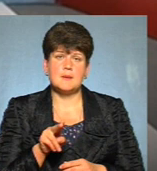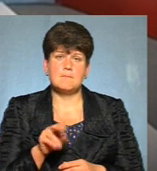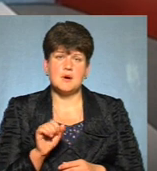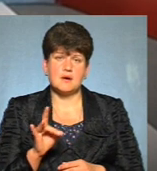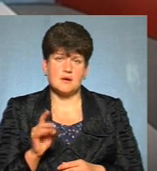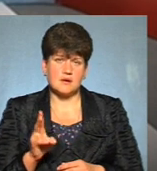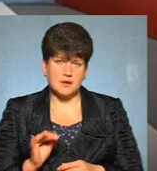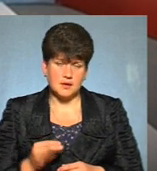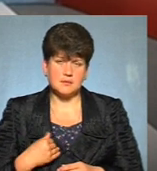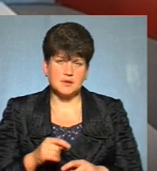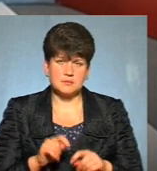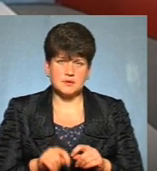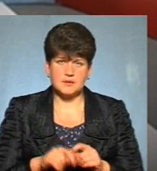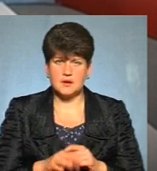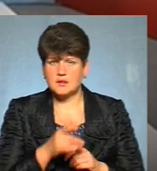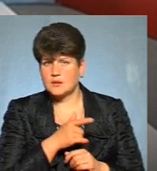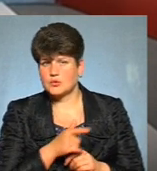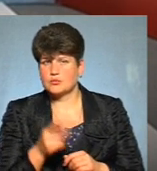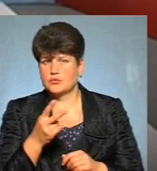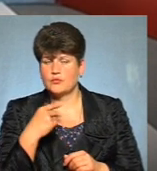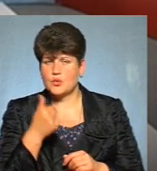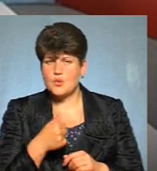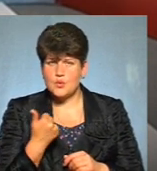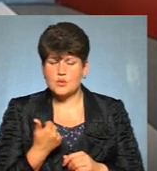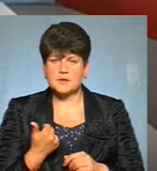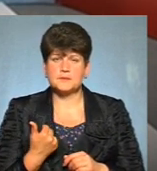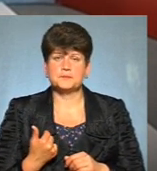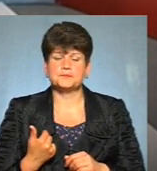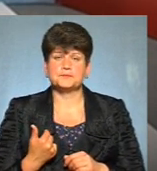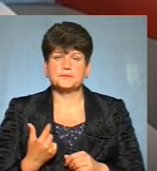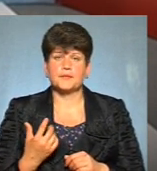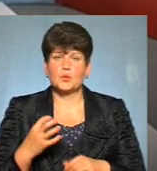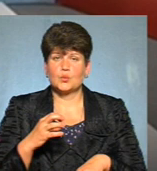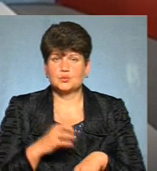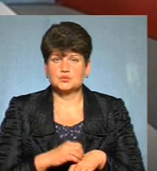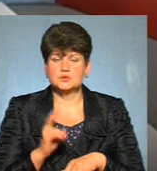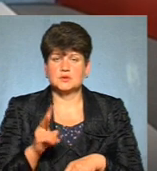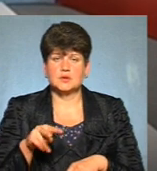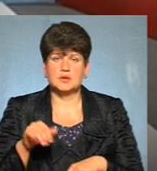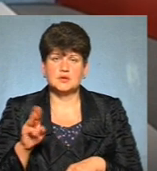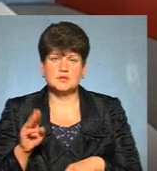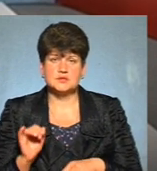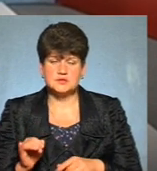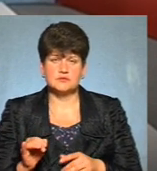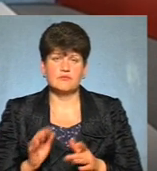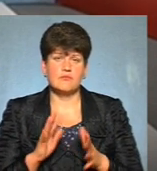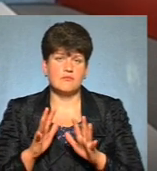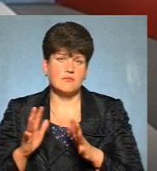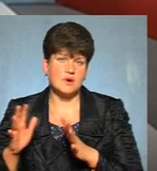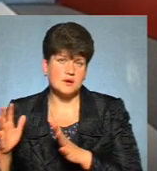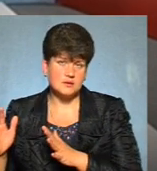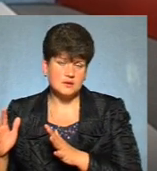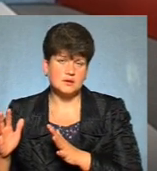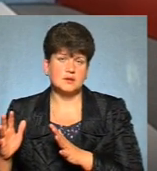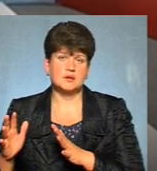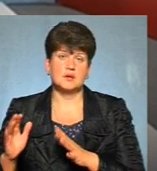Ми досліджували протягом 2 років ураженість парків кліщами, заселені, сірніше, парків